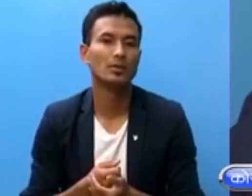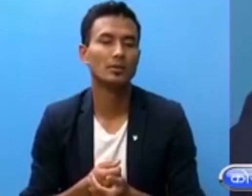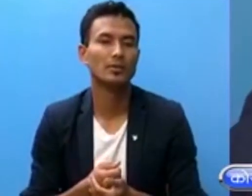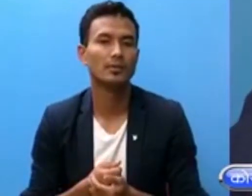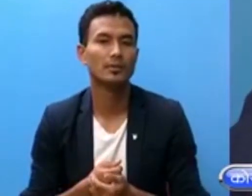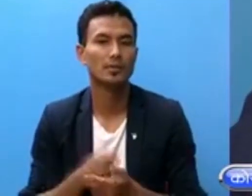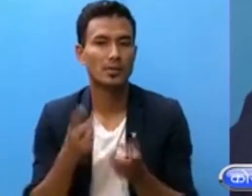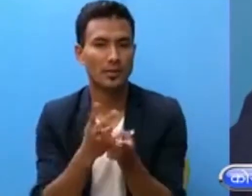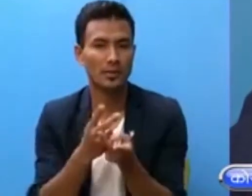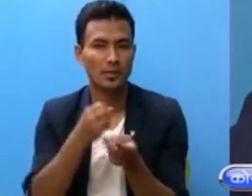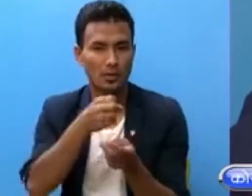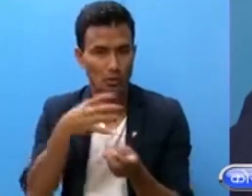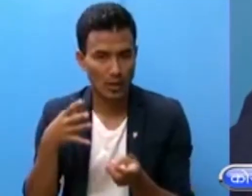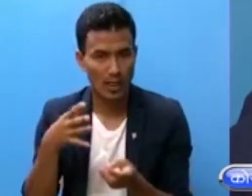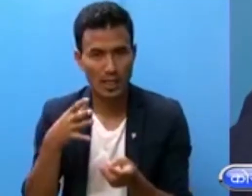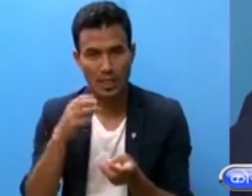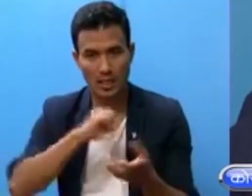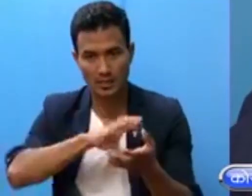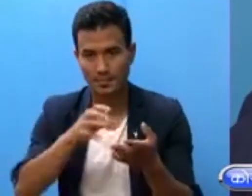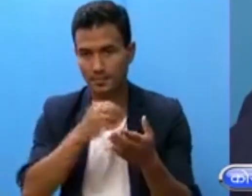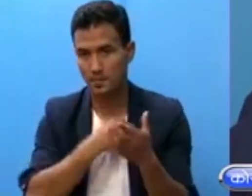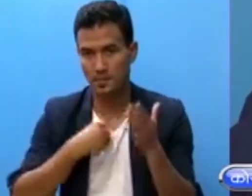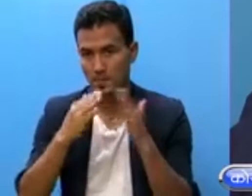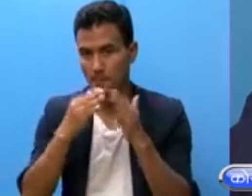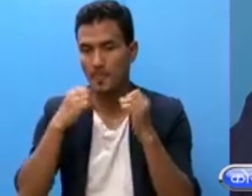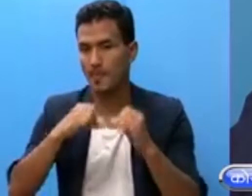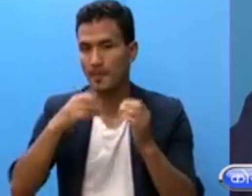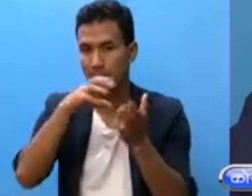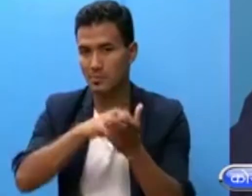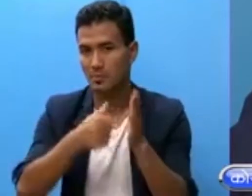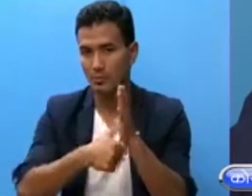हुनुहुन्छ। त्यस्तै सुर्खेत प्रादेशिक अस्पताल प्रयोगशालामा